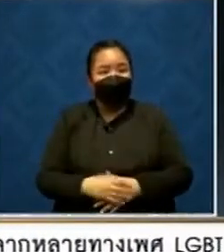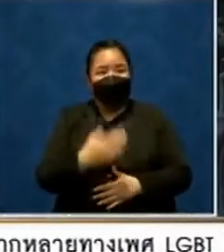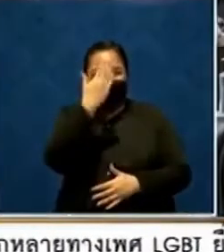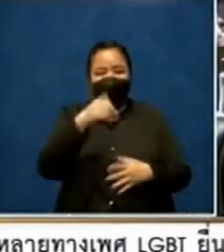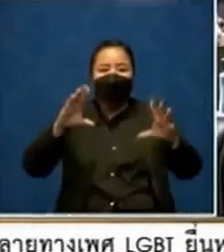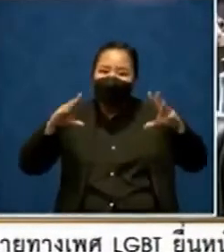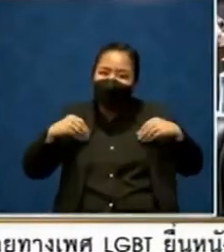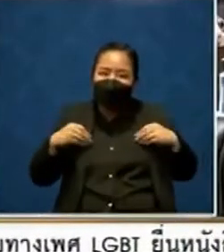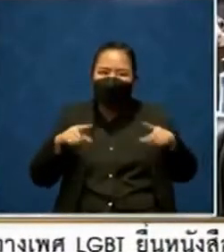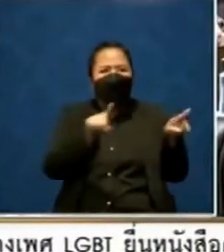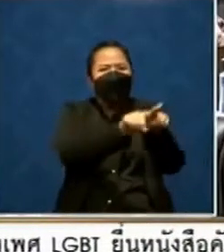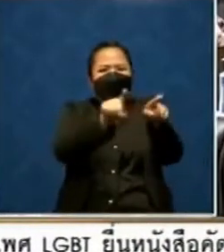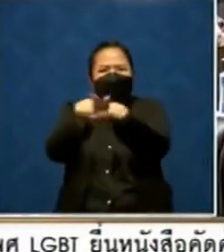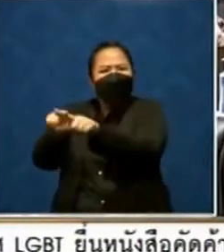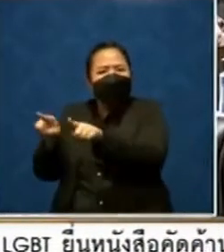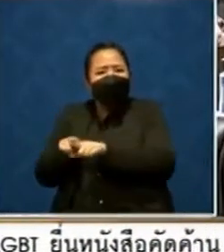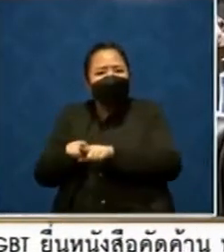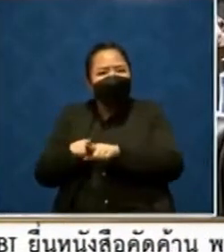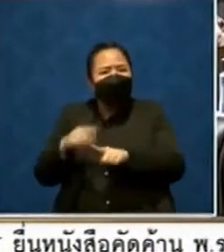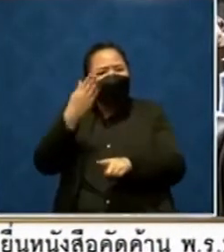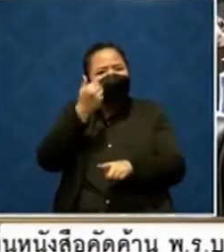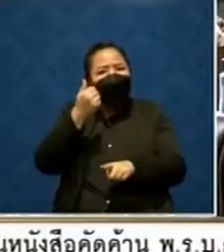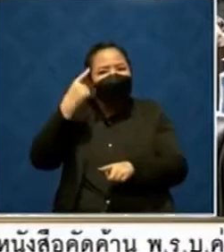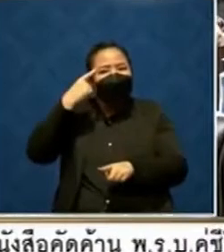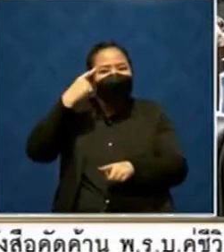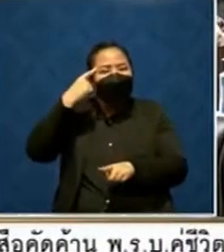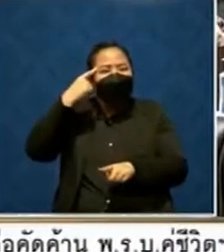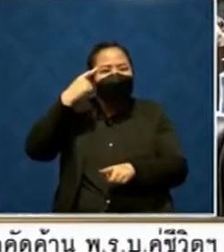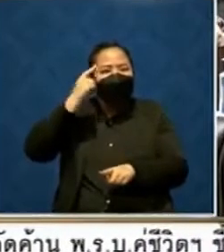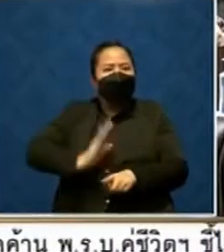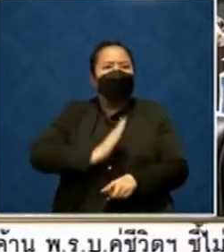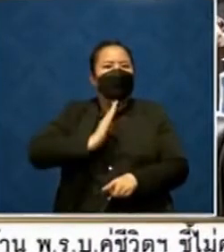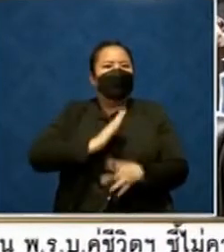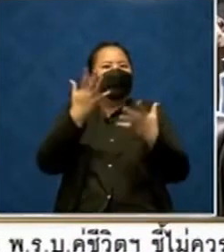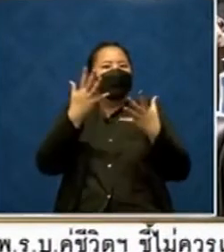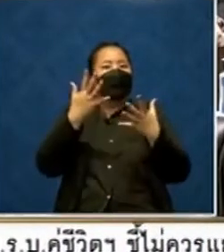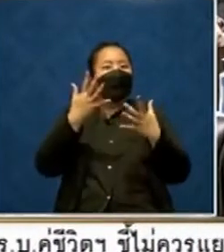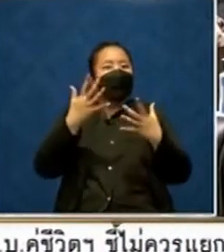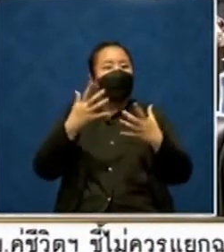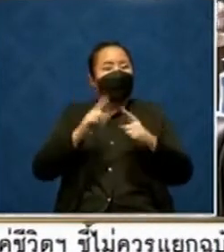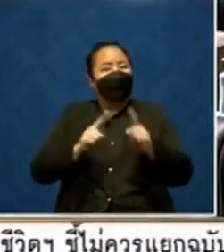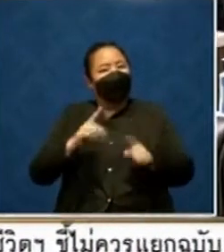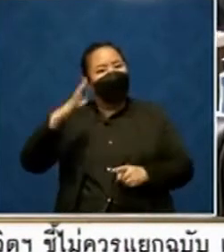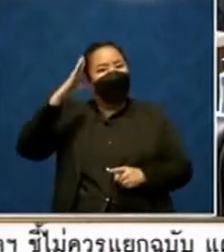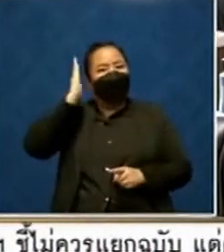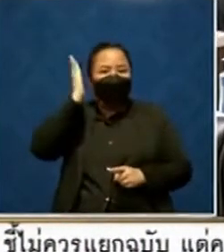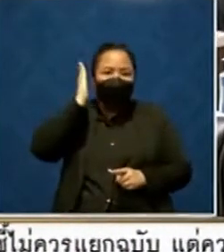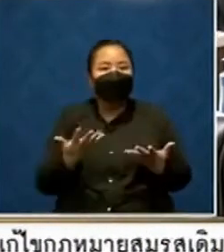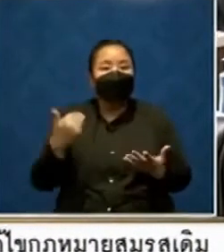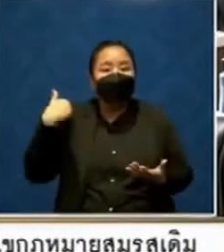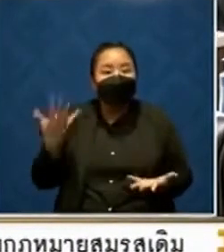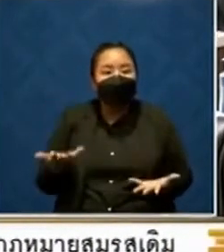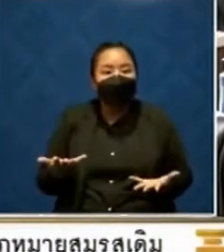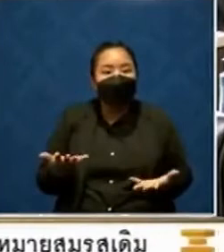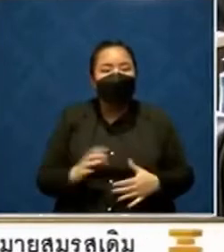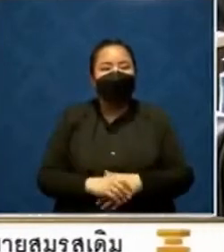แล้วก็ท่านก็น่ารักมากนะคะคุณจอมขวัญแล้วก็เวลาที่เราพูดคุยกันเรารู้ว่าสิ่งนี้มันต้อง